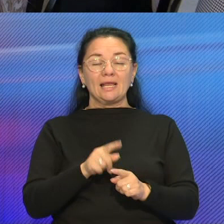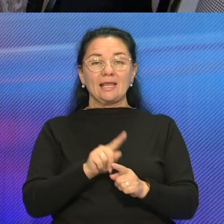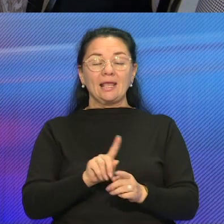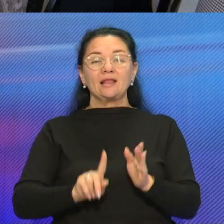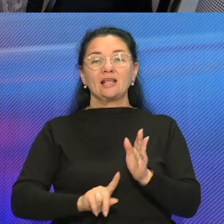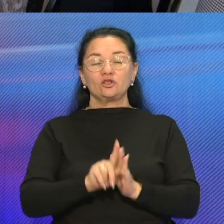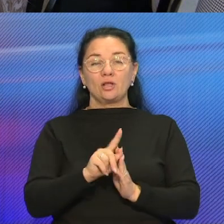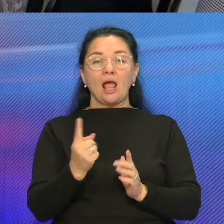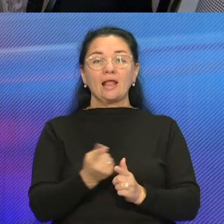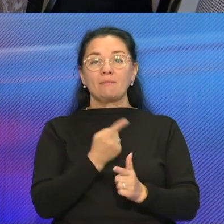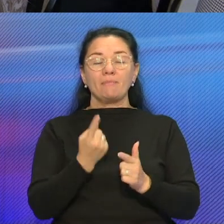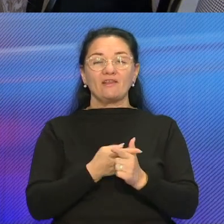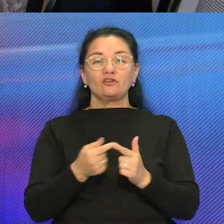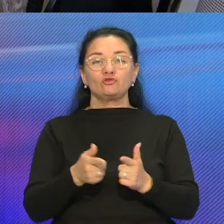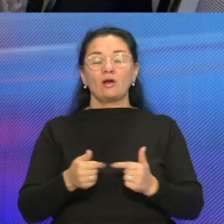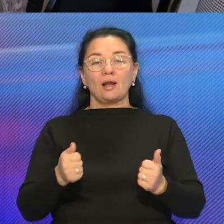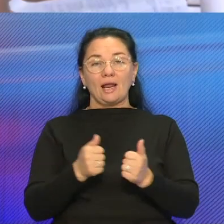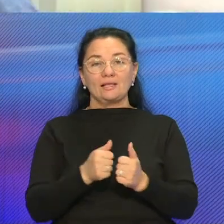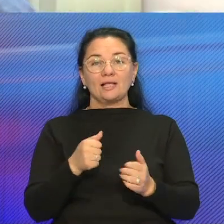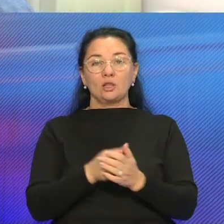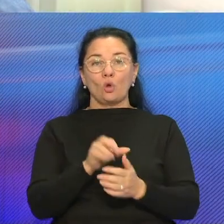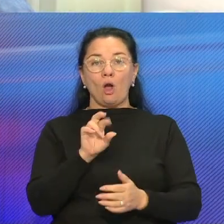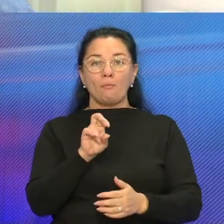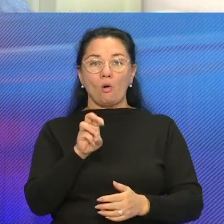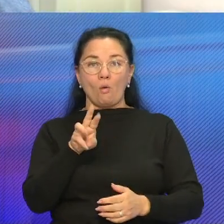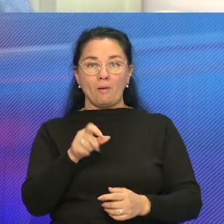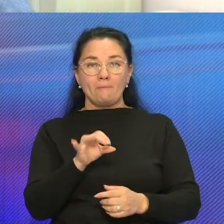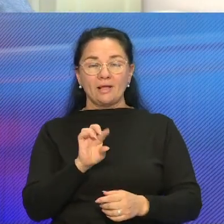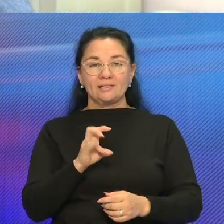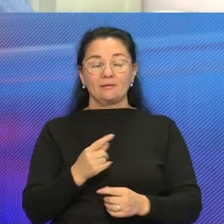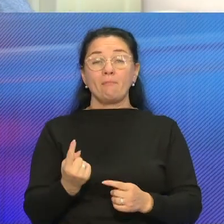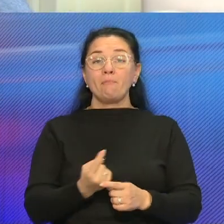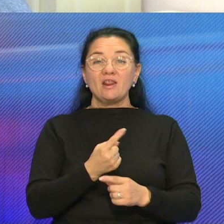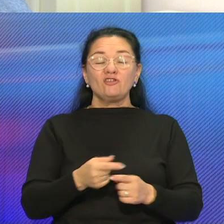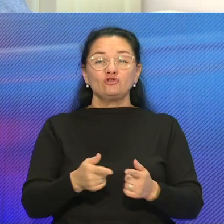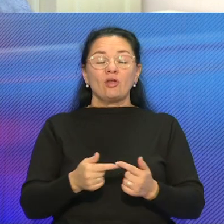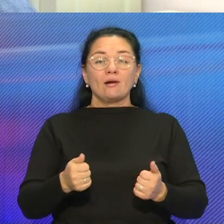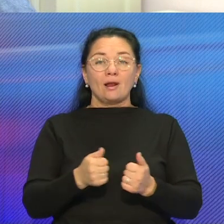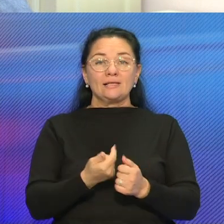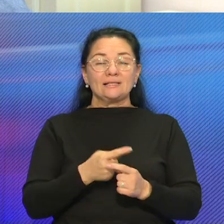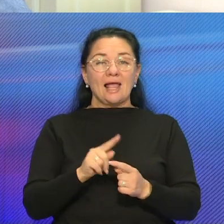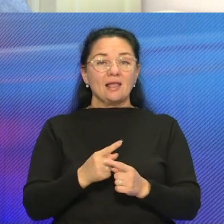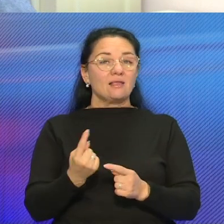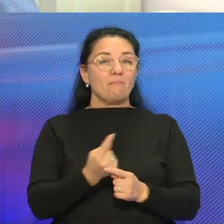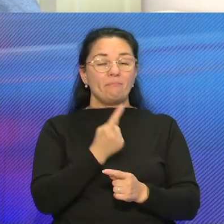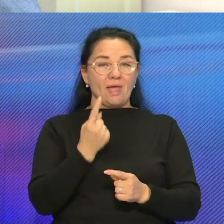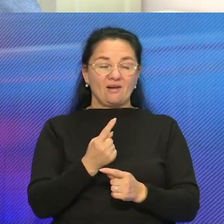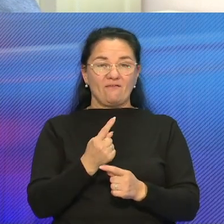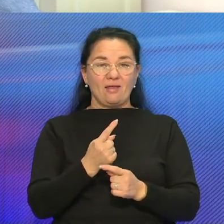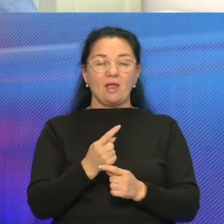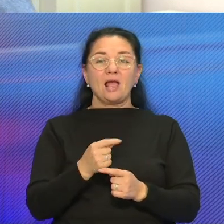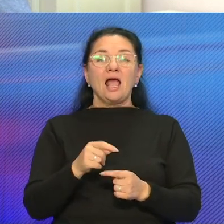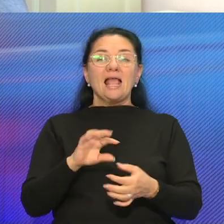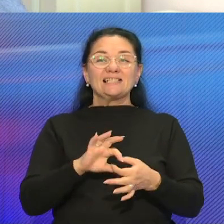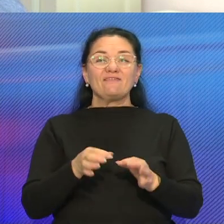первишек до обкама БРСМ. Самое главное – это первичная организация, первичное звено, где молодой человек постоянно